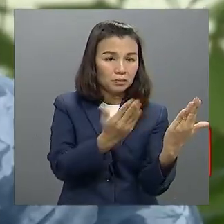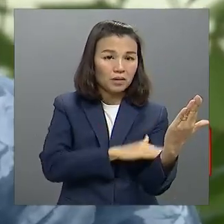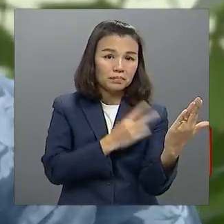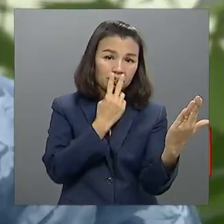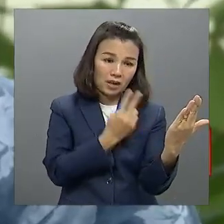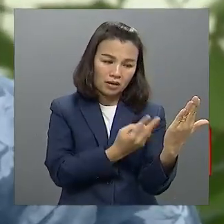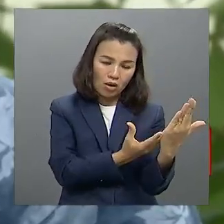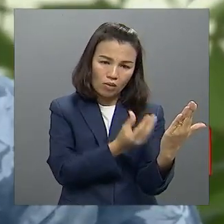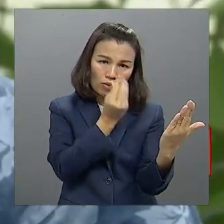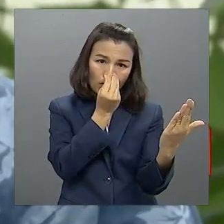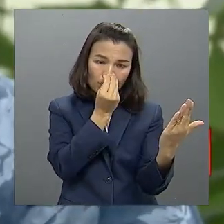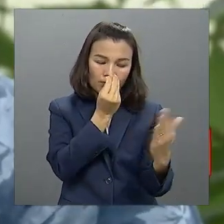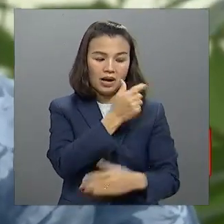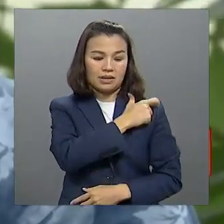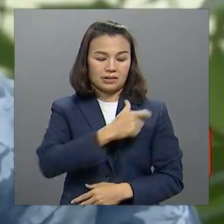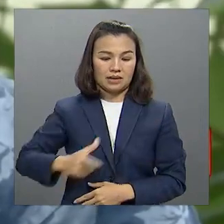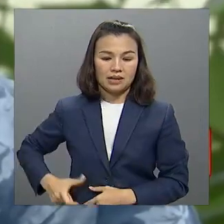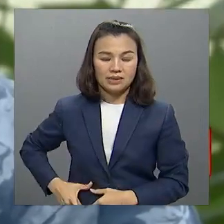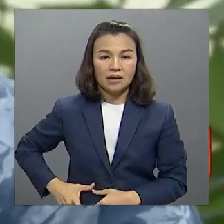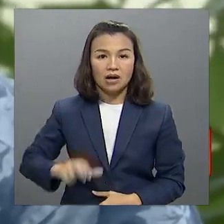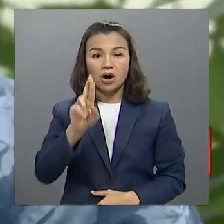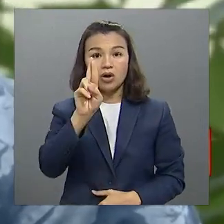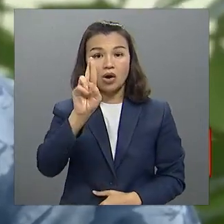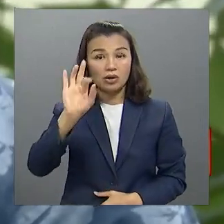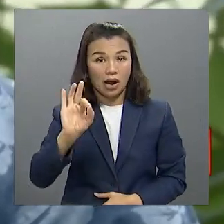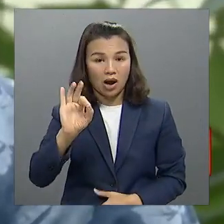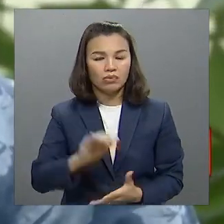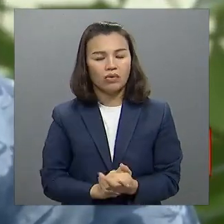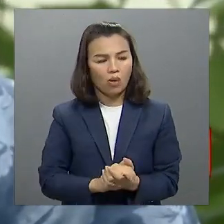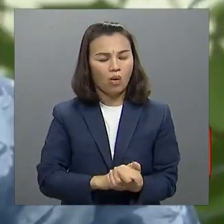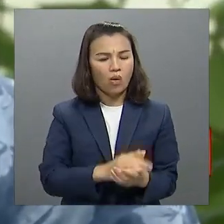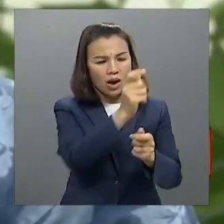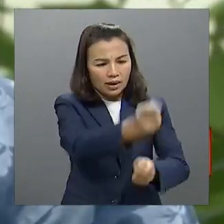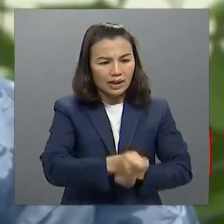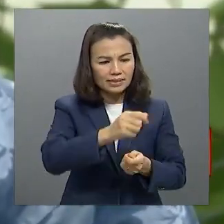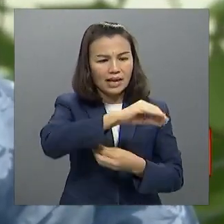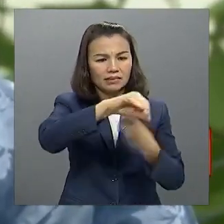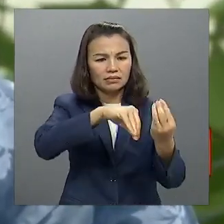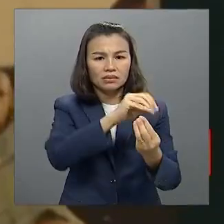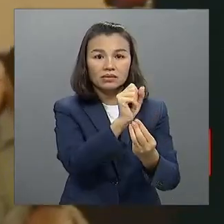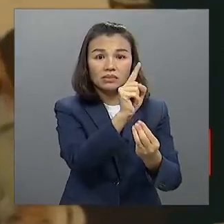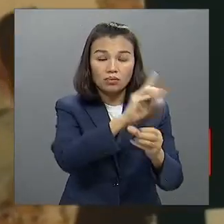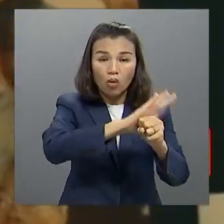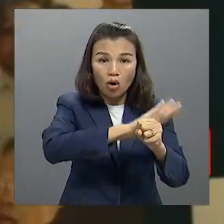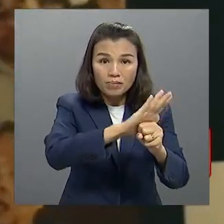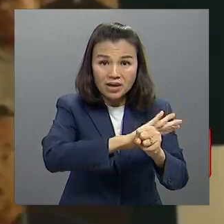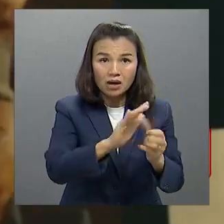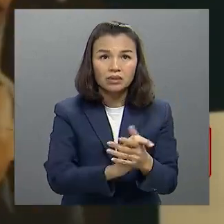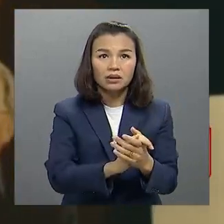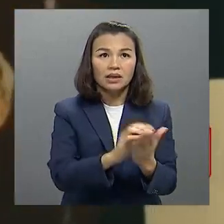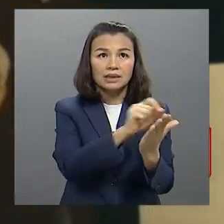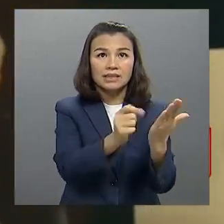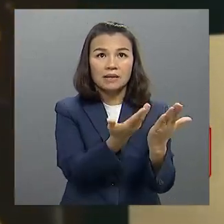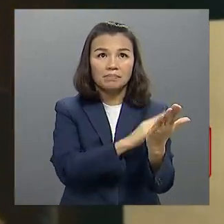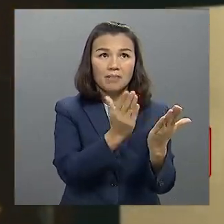ที่พระเจ้าอยู่หัวบอกกระเทศทฤษฎีใหม่ซึ่งเขียนไว้เมื่อปี37ท่านบอกว่าทฤษ